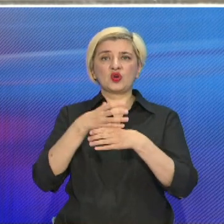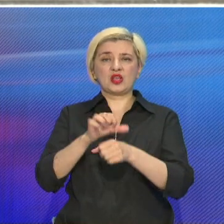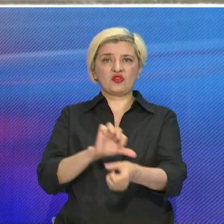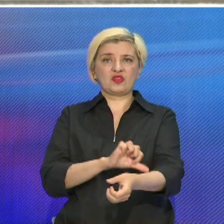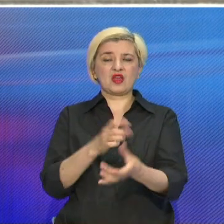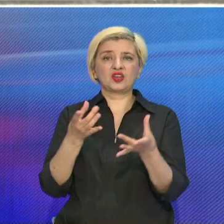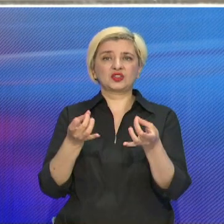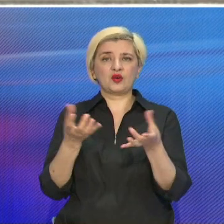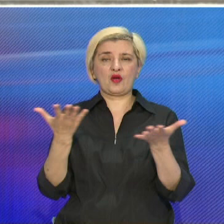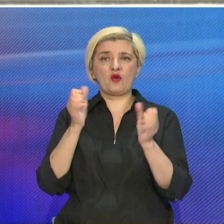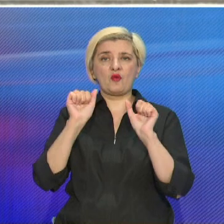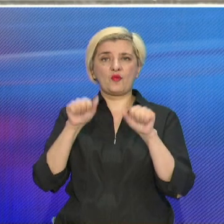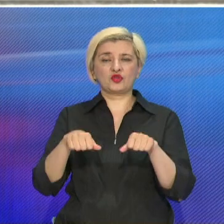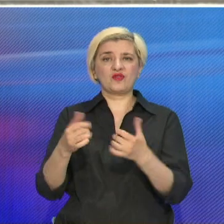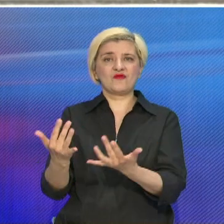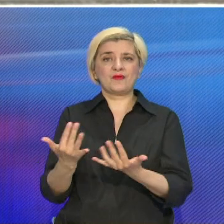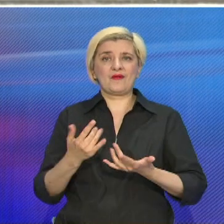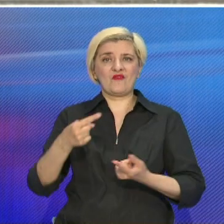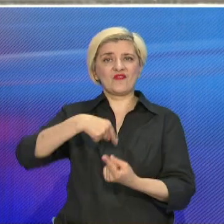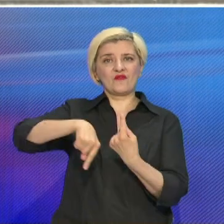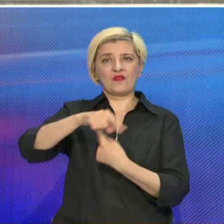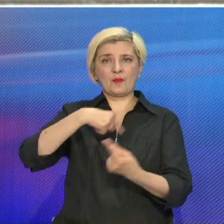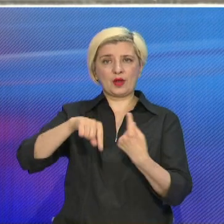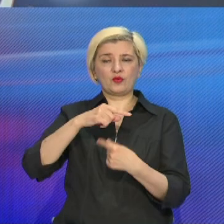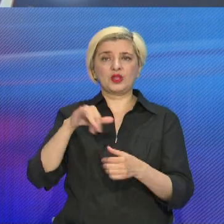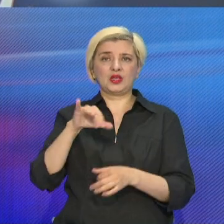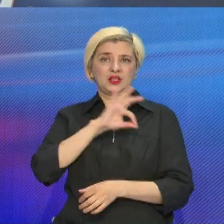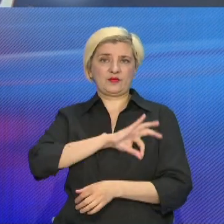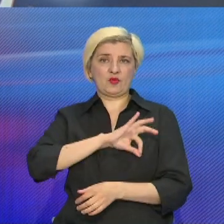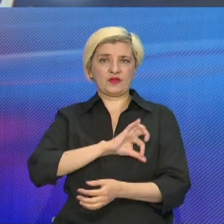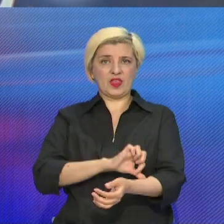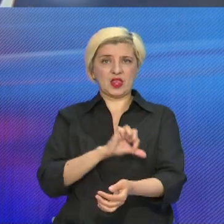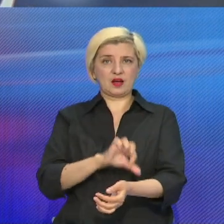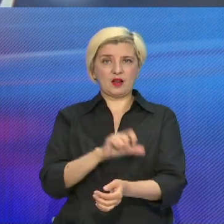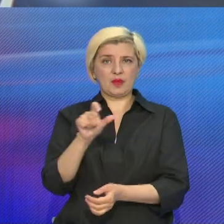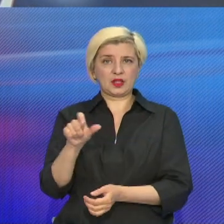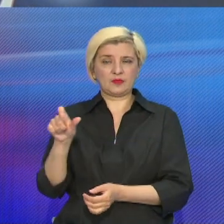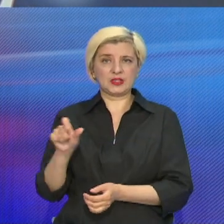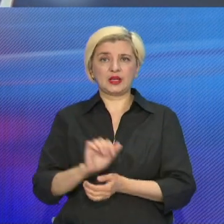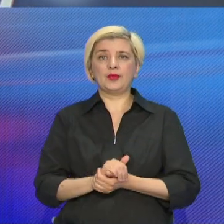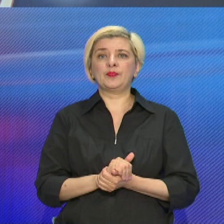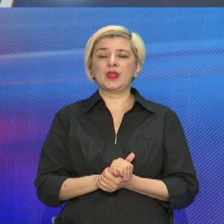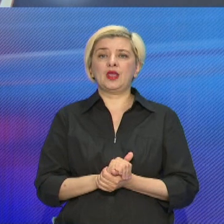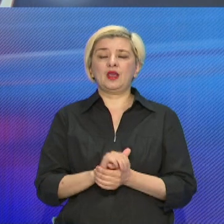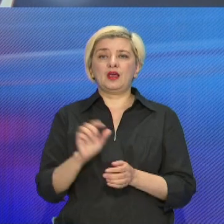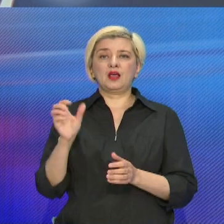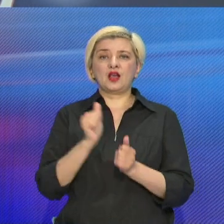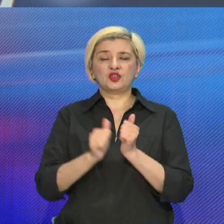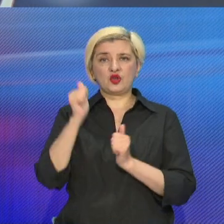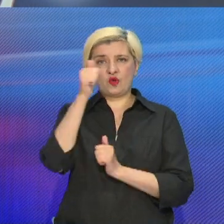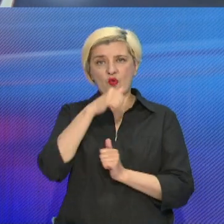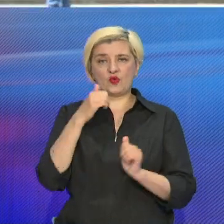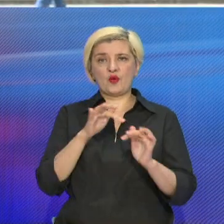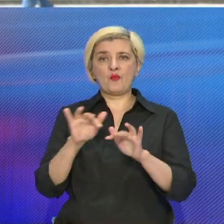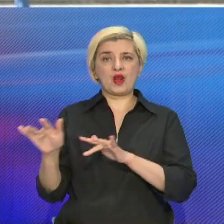быть вовлечено в наркооборот и в том числе использовано наркопотребителями. Каждый год мы ее проводим, активно вовлекаем все службы,